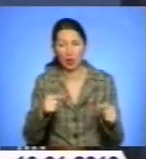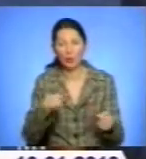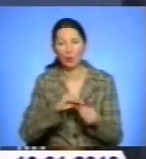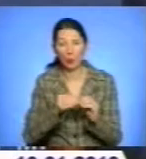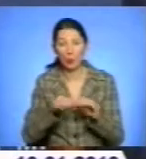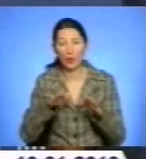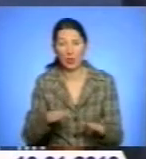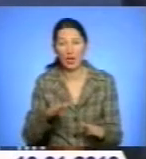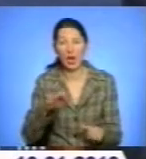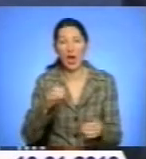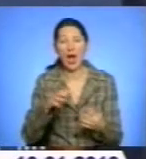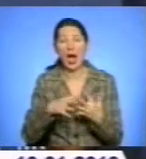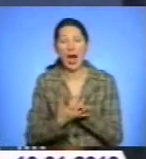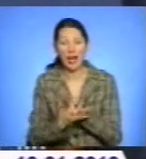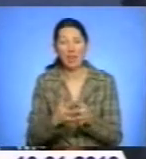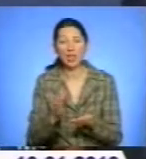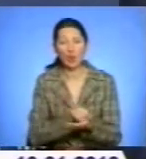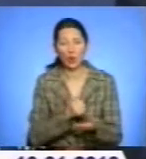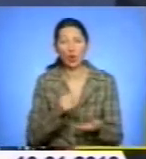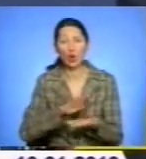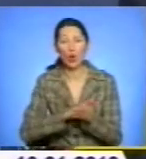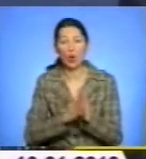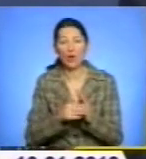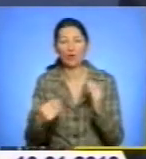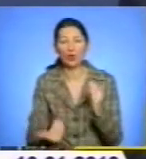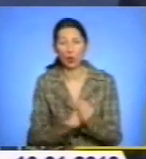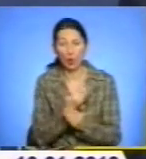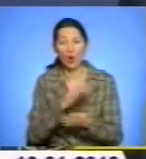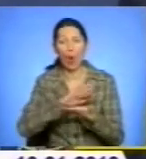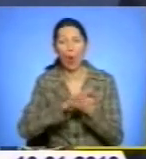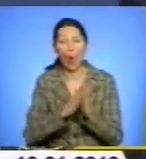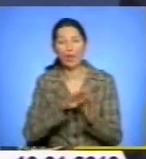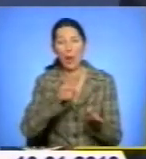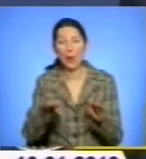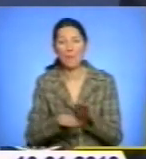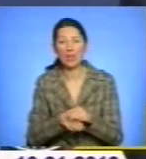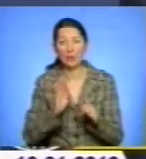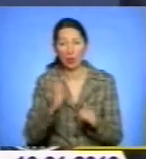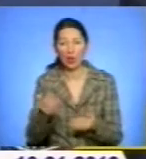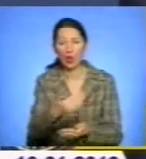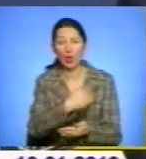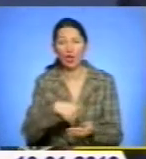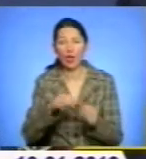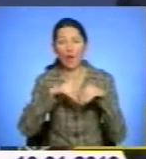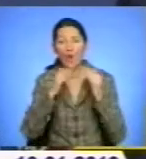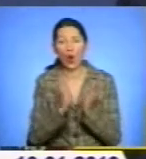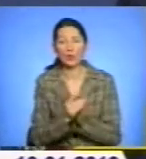Аграрний фонд уклав нові форвардні угоди під майбутній урожай в обсязі